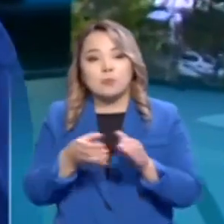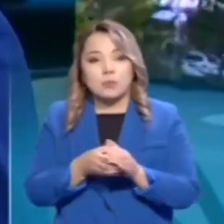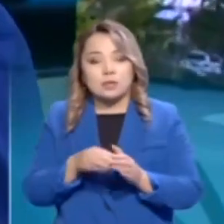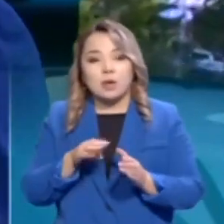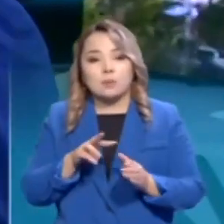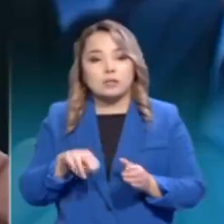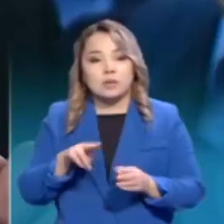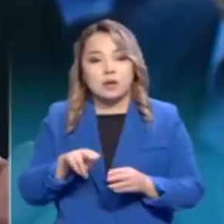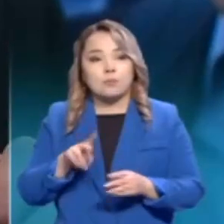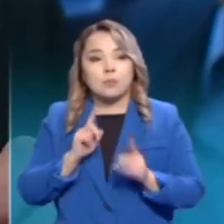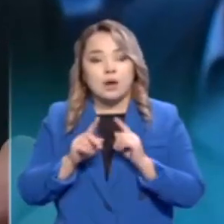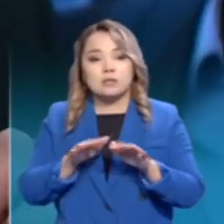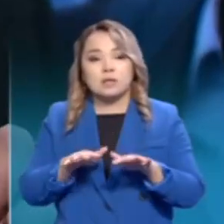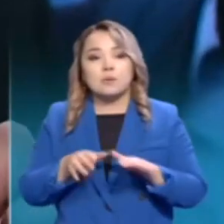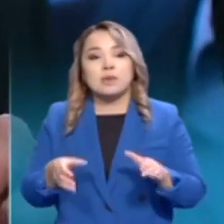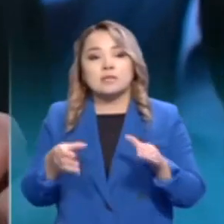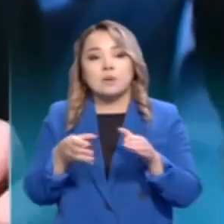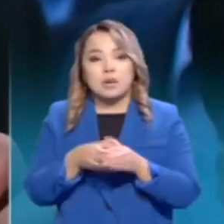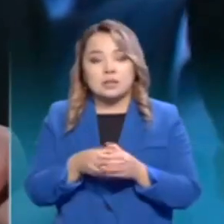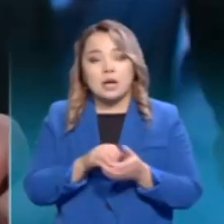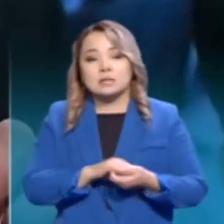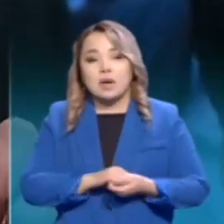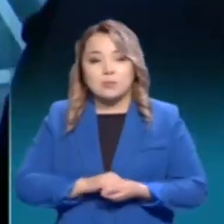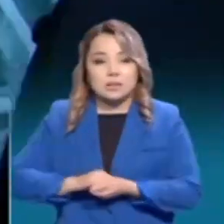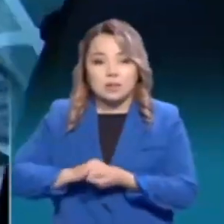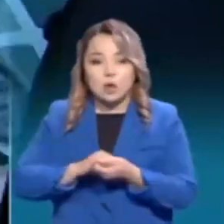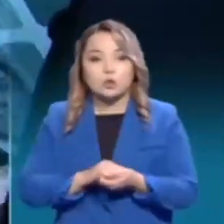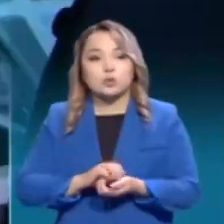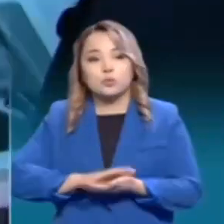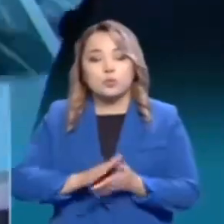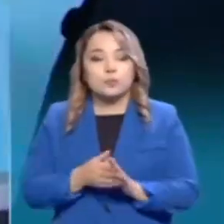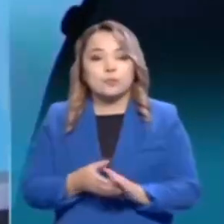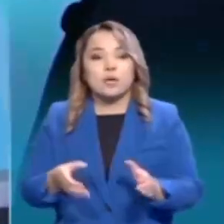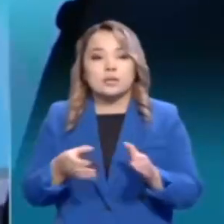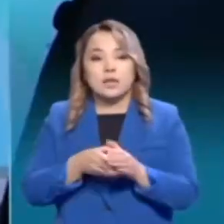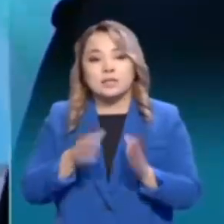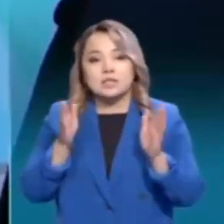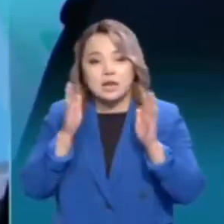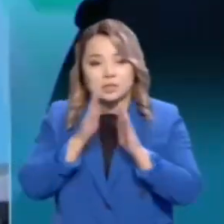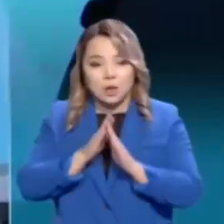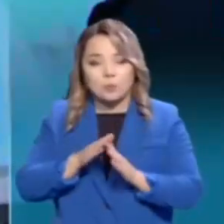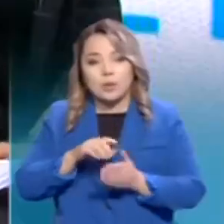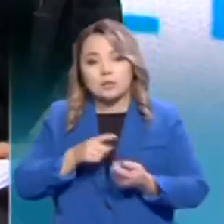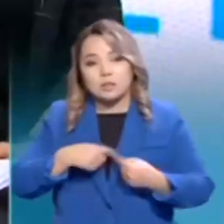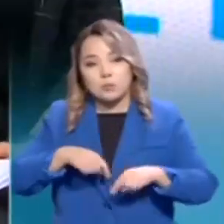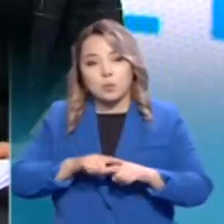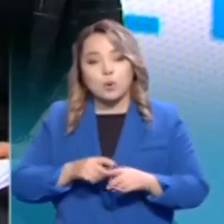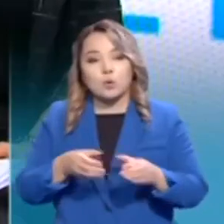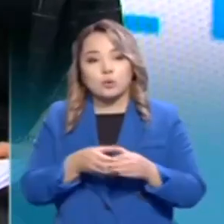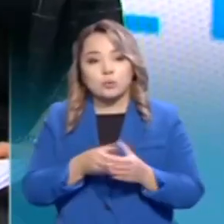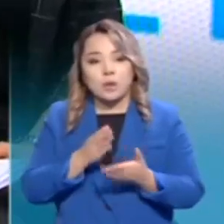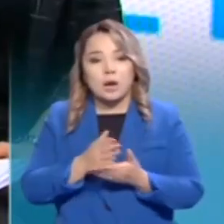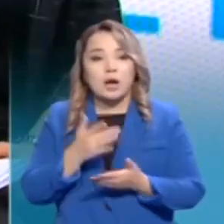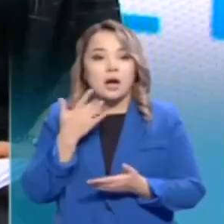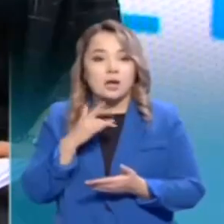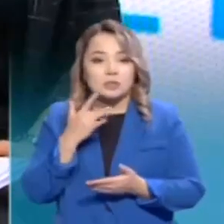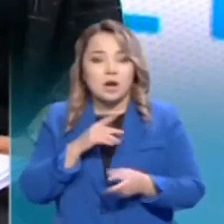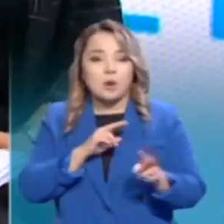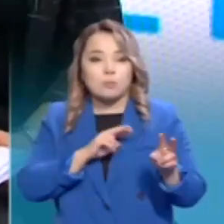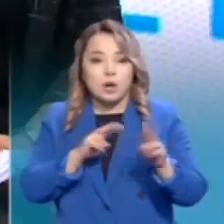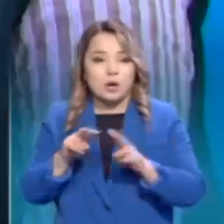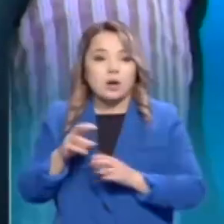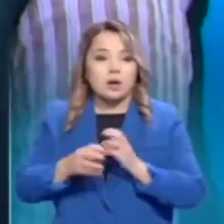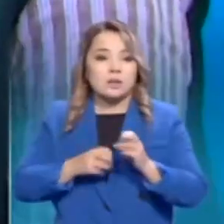ТМД парламенттік ассамблеясы, ұжымдық қауіпсіздік туралы шарт ұйымы, Ислам ынтымақтастық ұйымы мен АҚШ-тың халықаралық